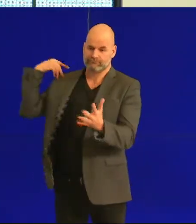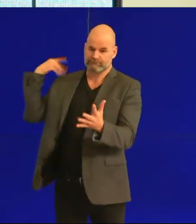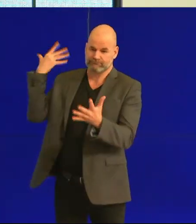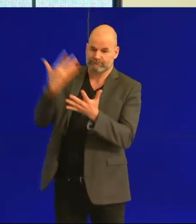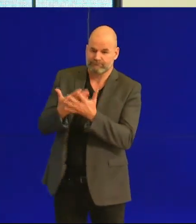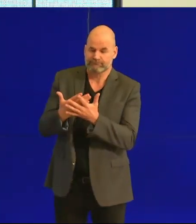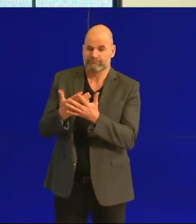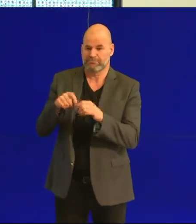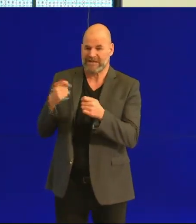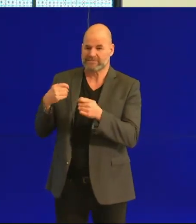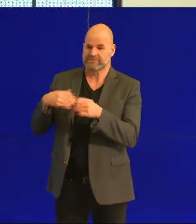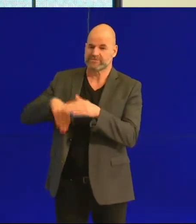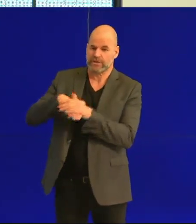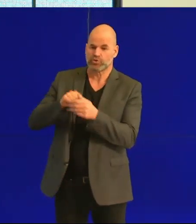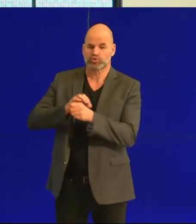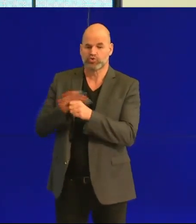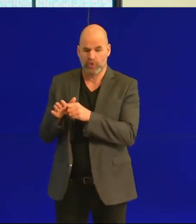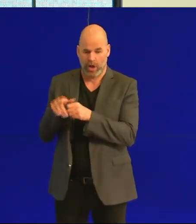pour